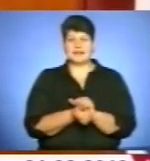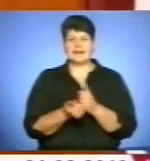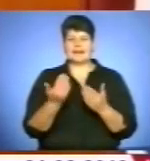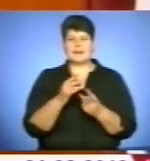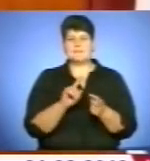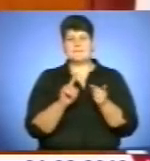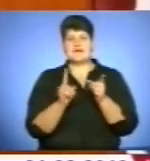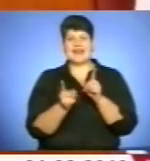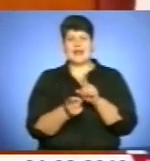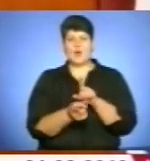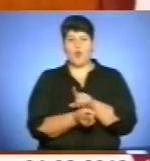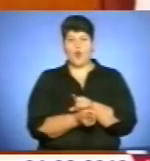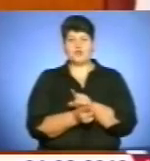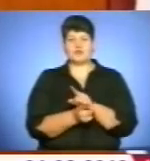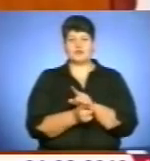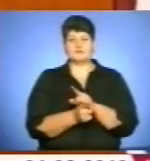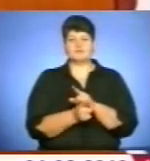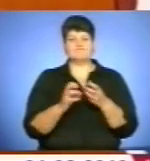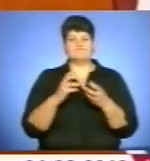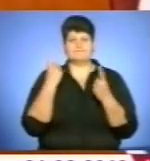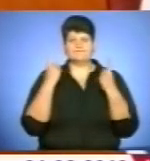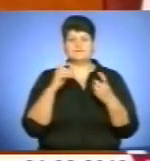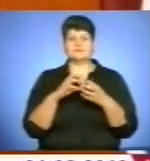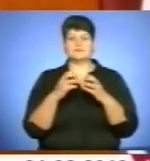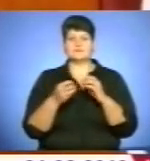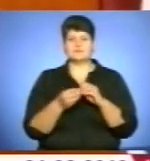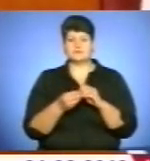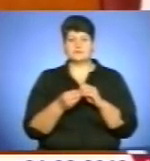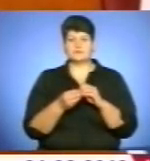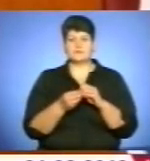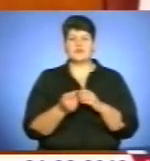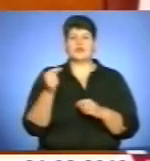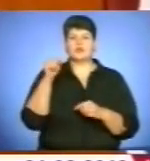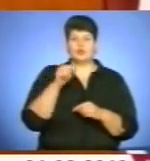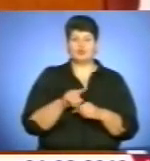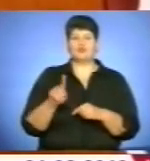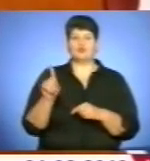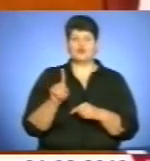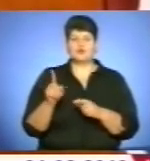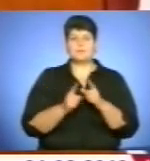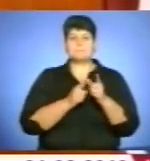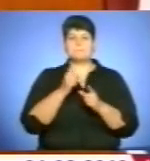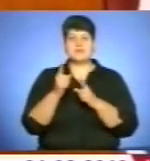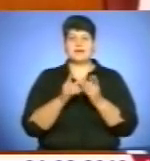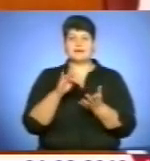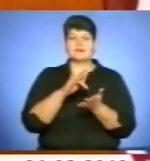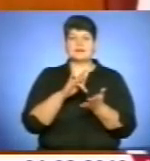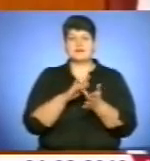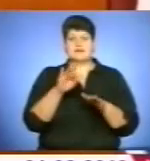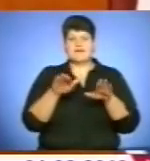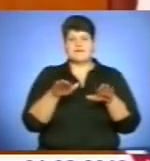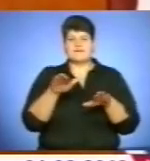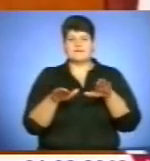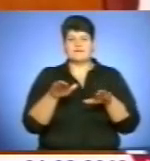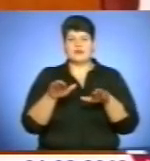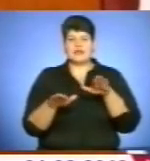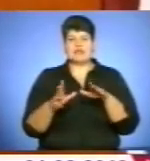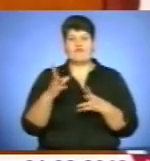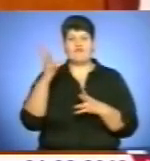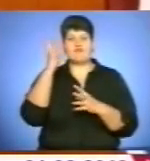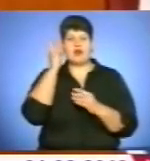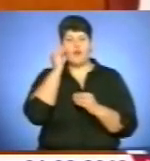переходять з фізіологічних до патологічних змін. Тому що, знову ж таки, міняється центр ваги і, враховуючи